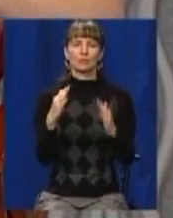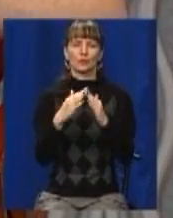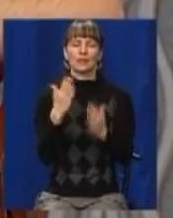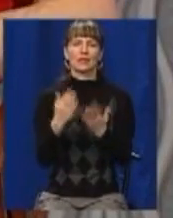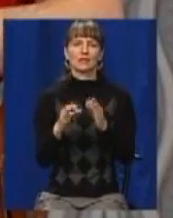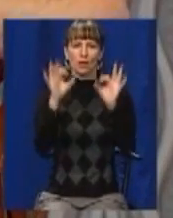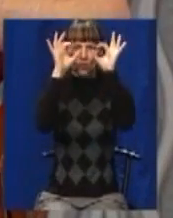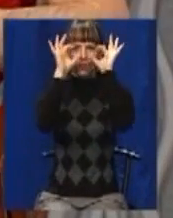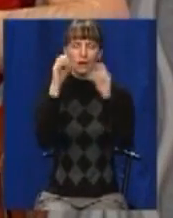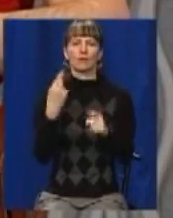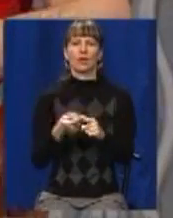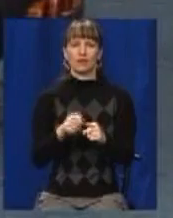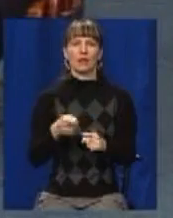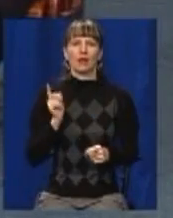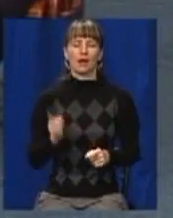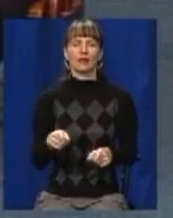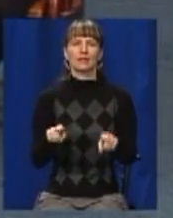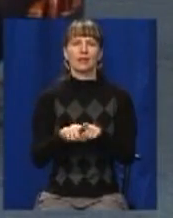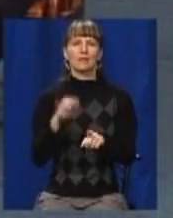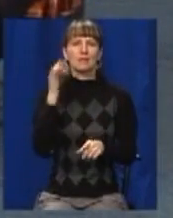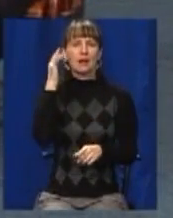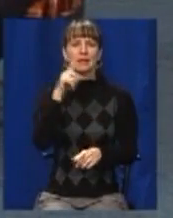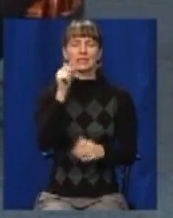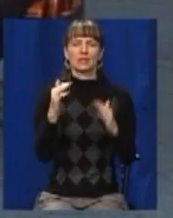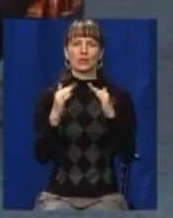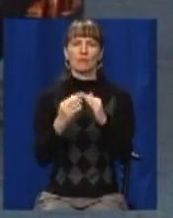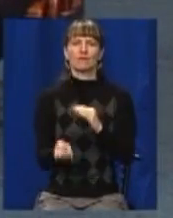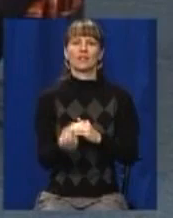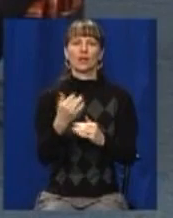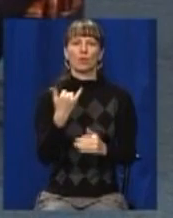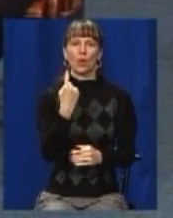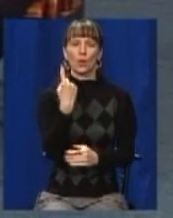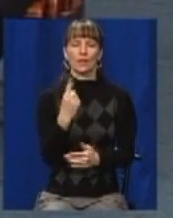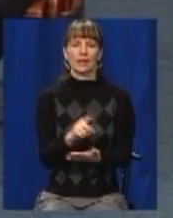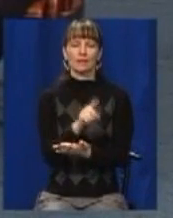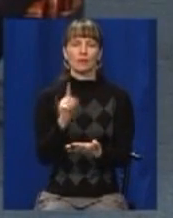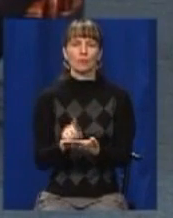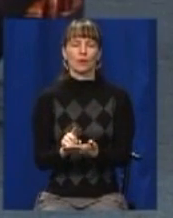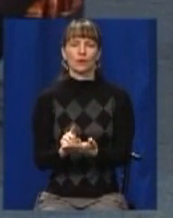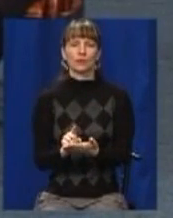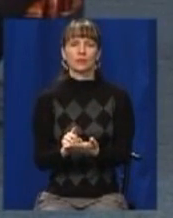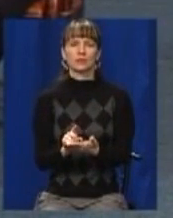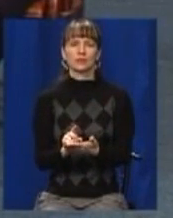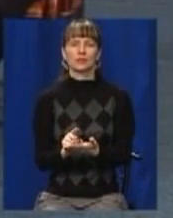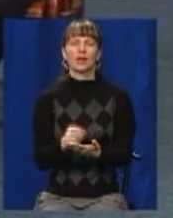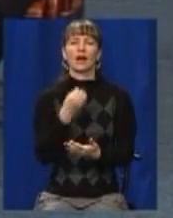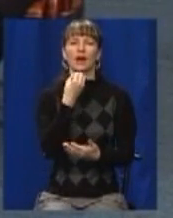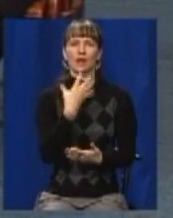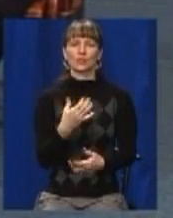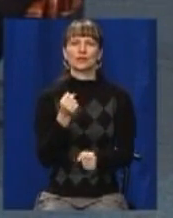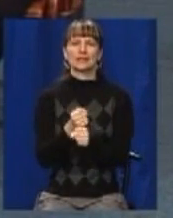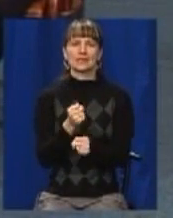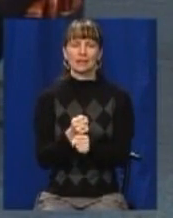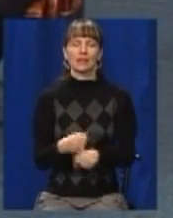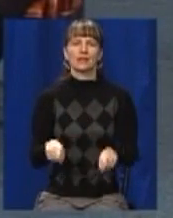якщо з окулярами це, в принципі, цілком реальна така мрія, да, то от за будівлю так виникає в мене одне таке єдине запитання до тебе. Добре,